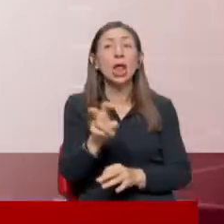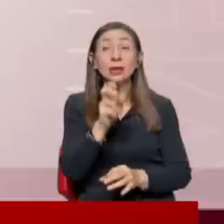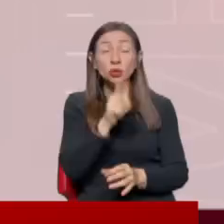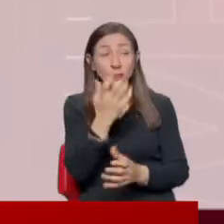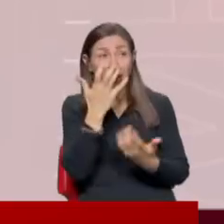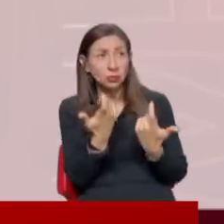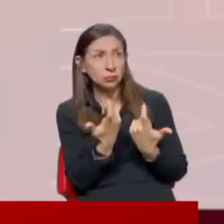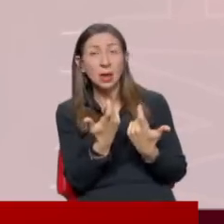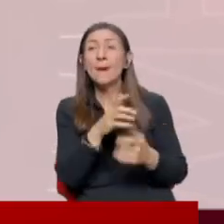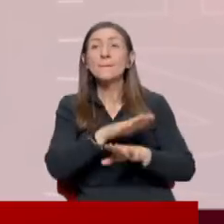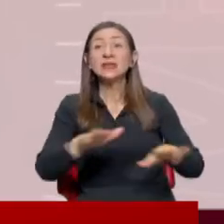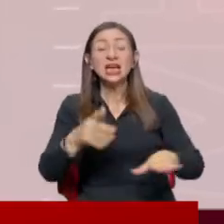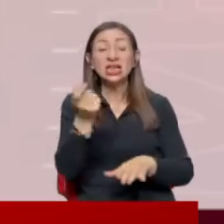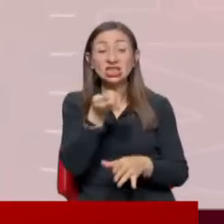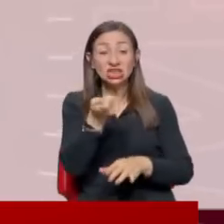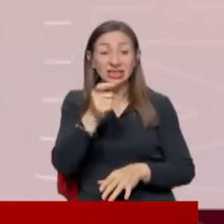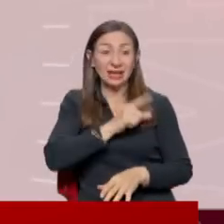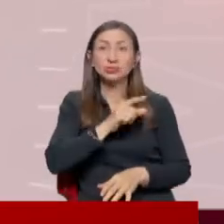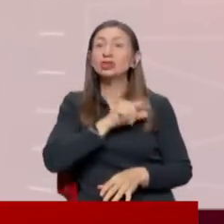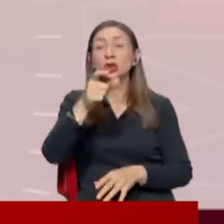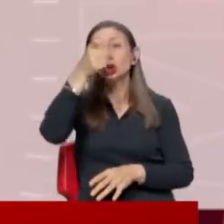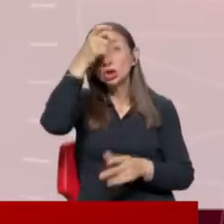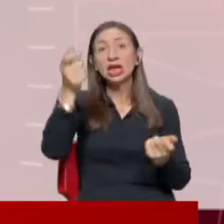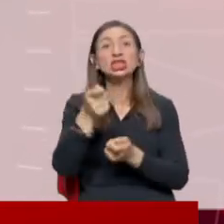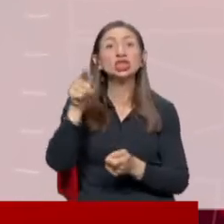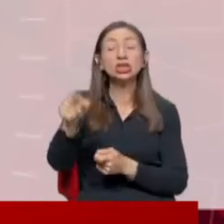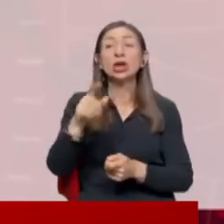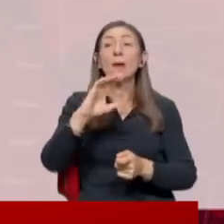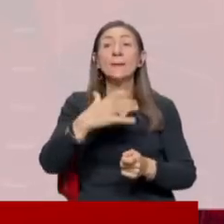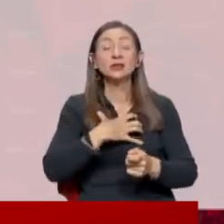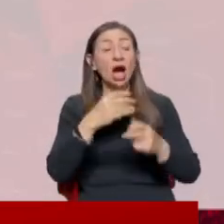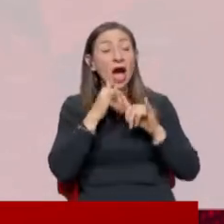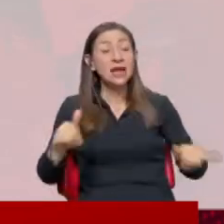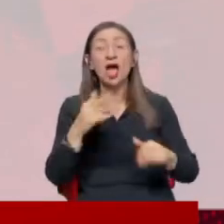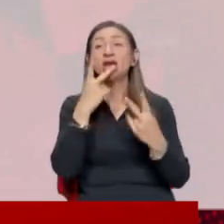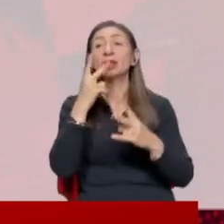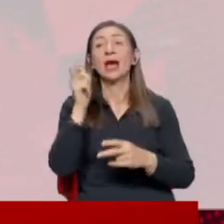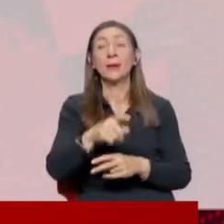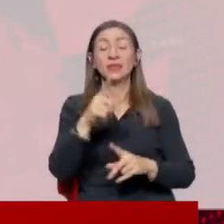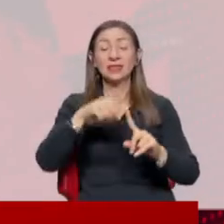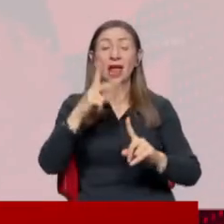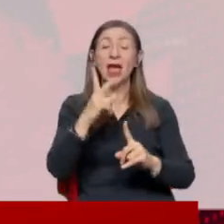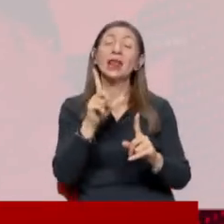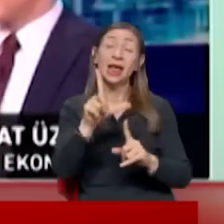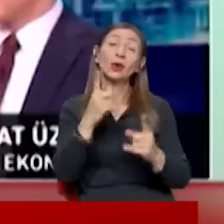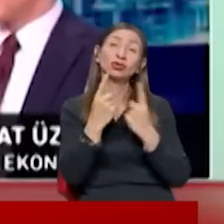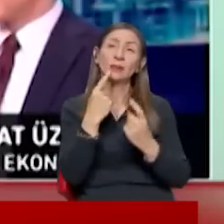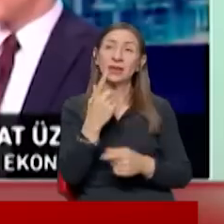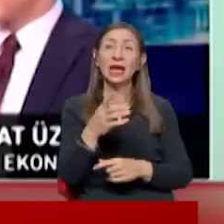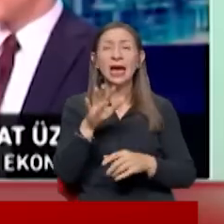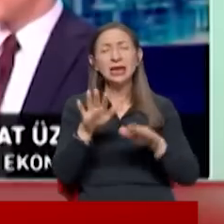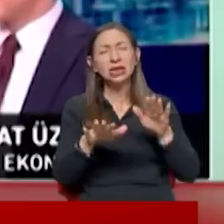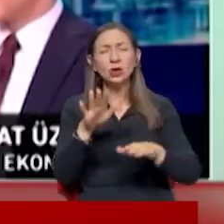gelmesini beklerken masada işçiyi temsilen oturan Türk İş ise işverenle aynı açıklamayı yaptı. TL konuşalım dedi. Aşağı